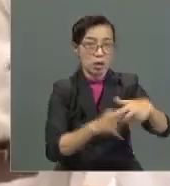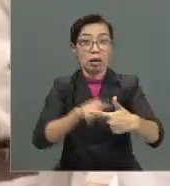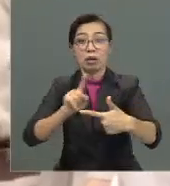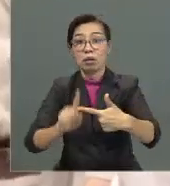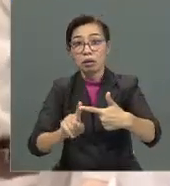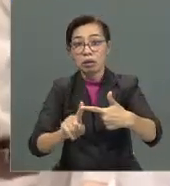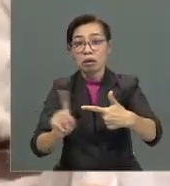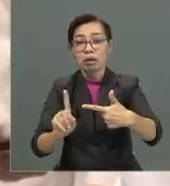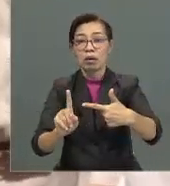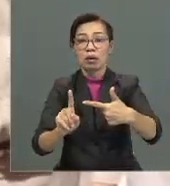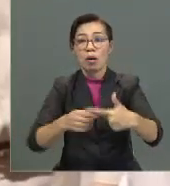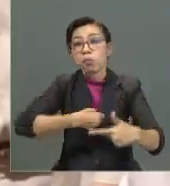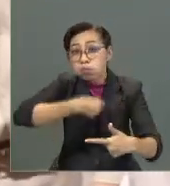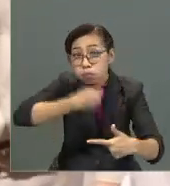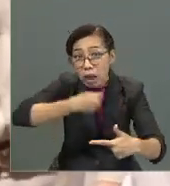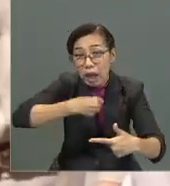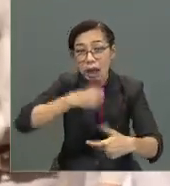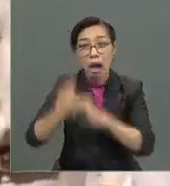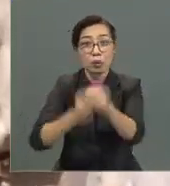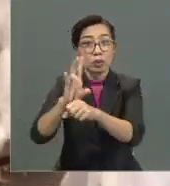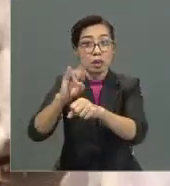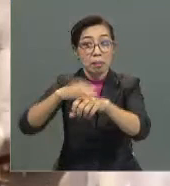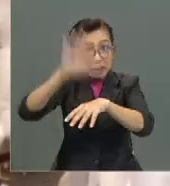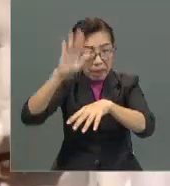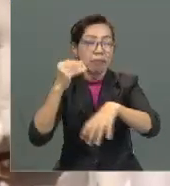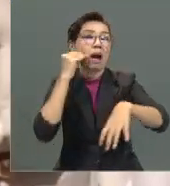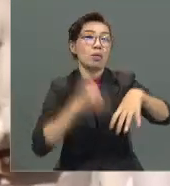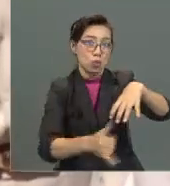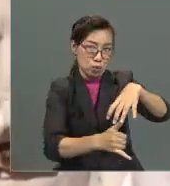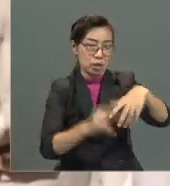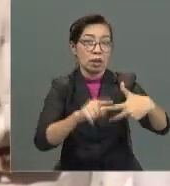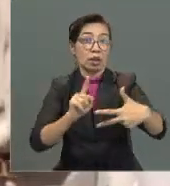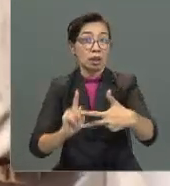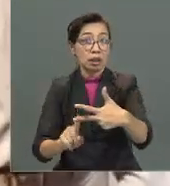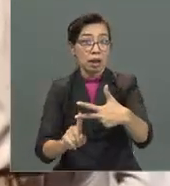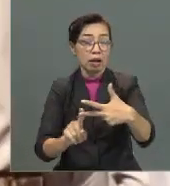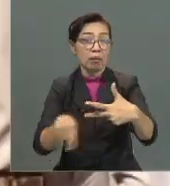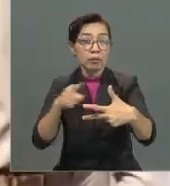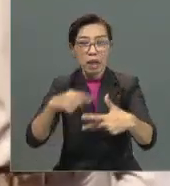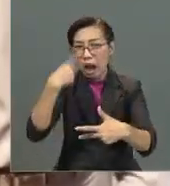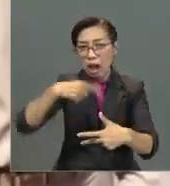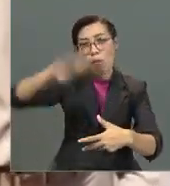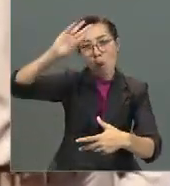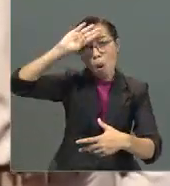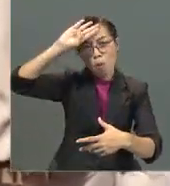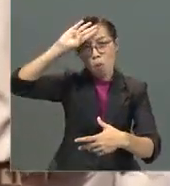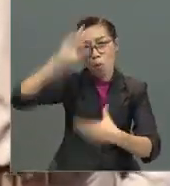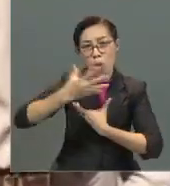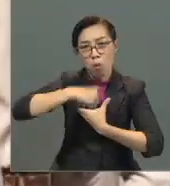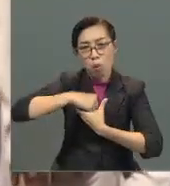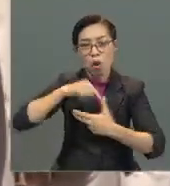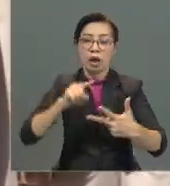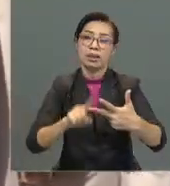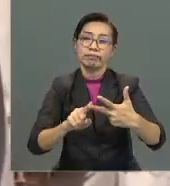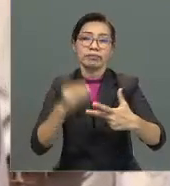เนี่ยคือผู้สูงอายุมากกว่า70ปีนะครับในส่วนที่3เนี่ยก็คือคนที่มีโรคประจำตัวนะที่เราจ